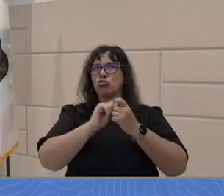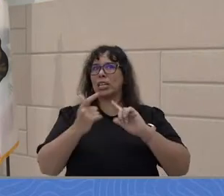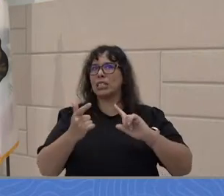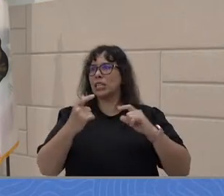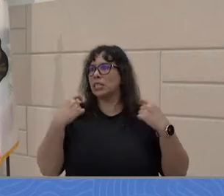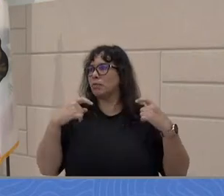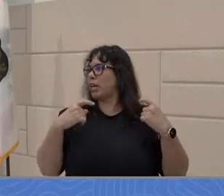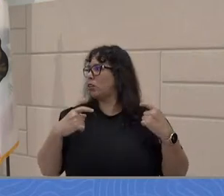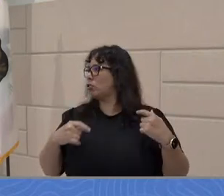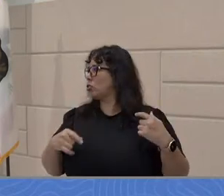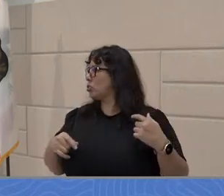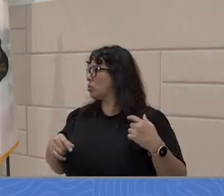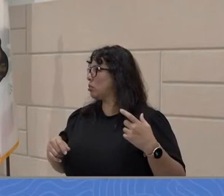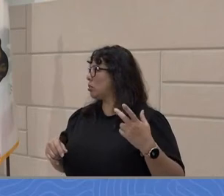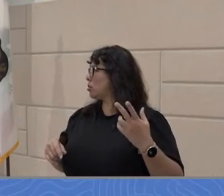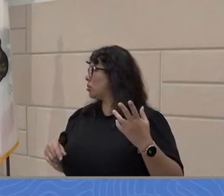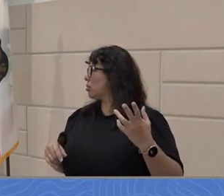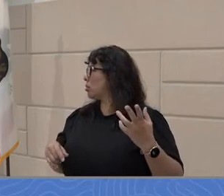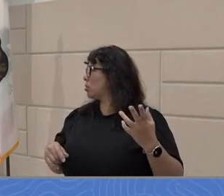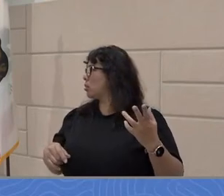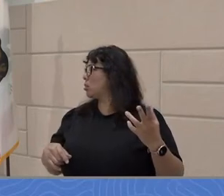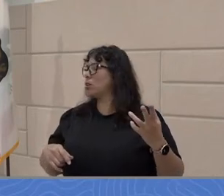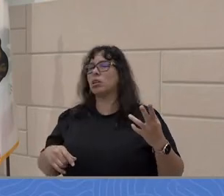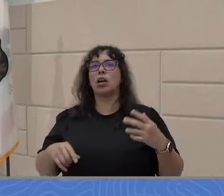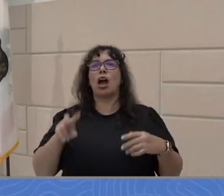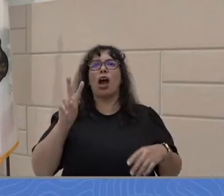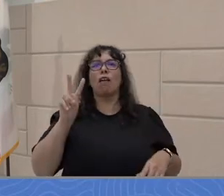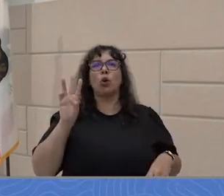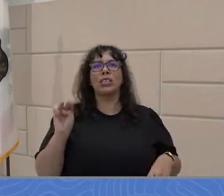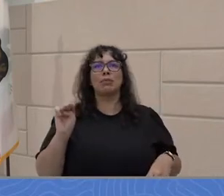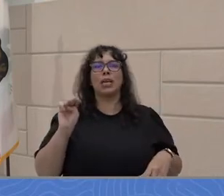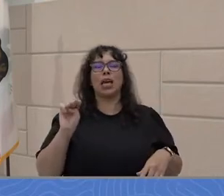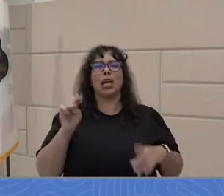យើងមានការចាក់ស្ដាប់សិន